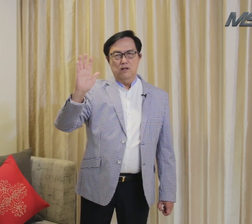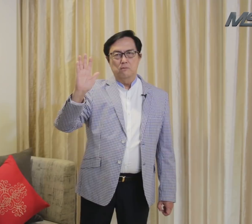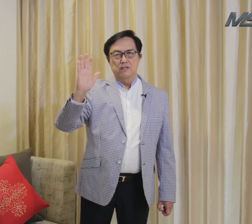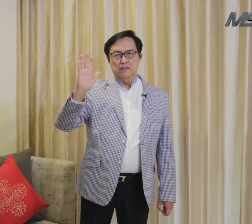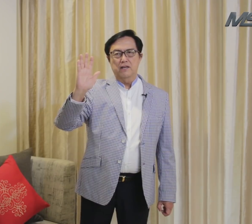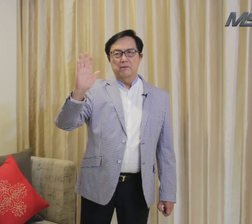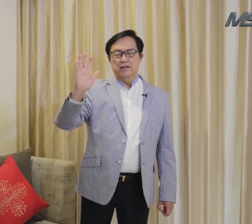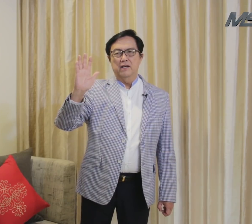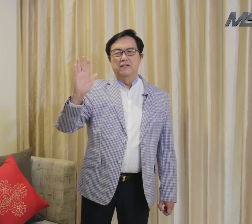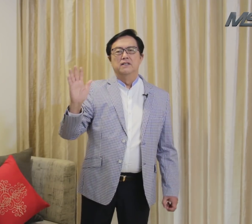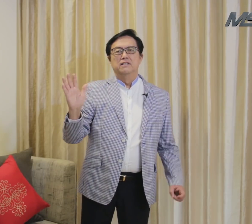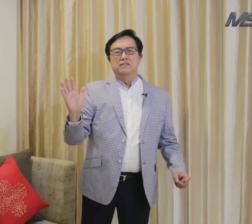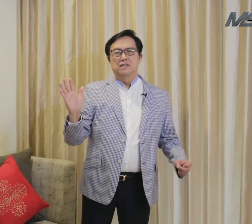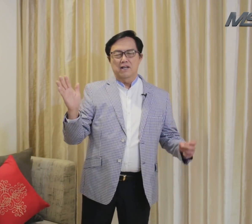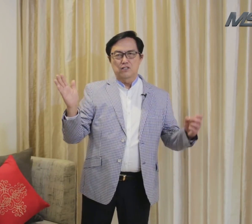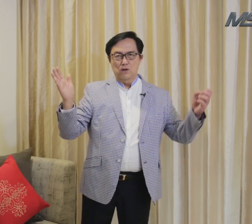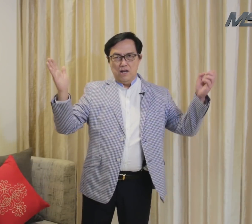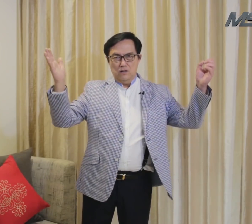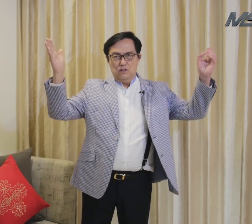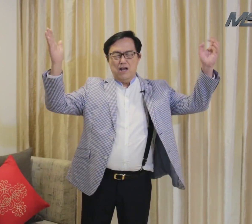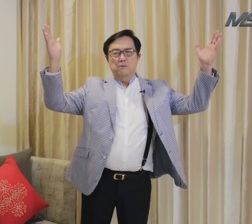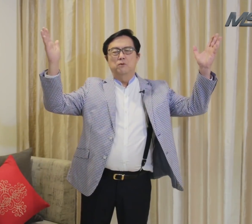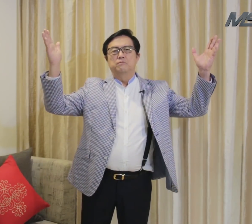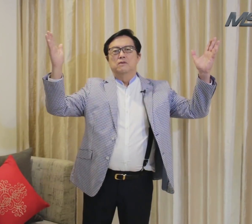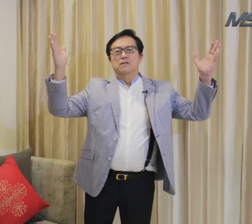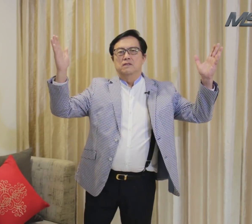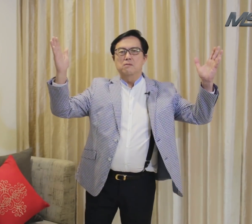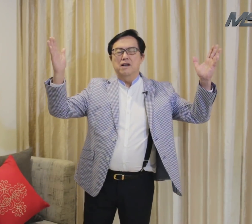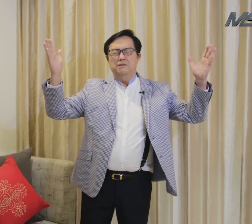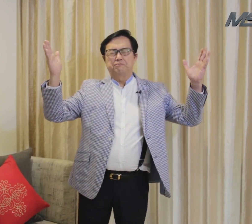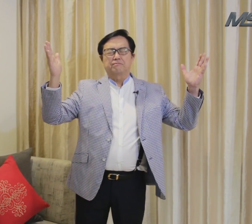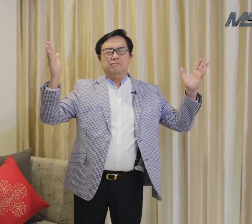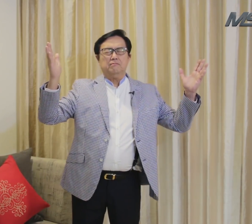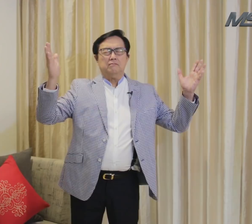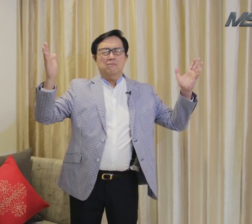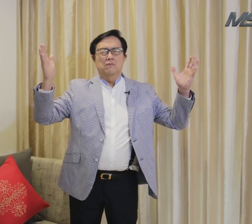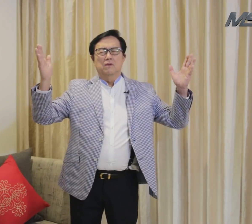biarlah anugerah menyertai mereka. Sidang kasih Tuhan, akan ke tangan-Mu, terimalah